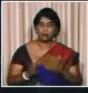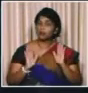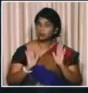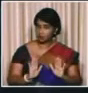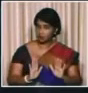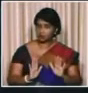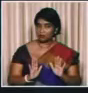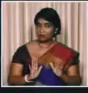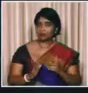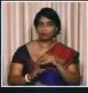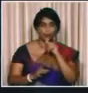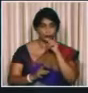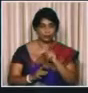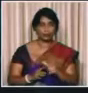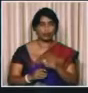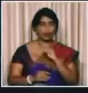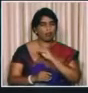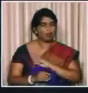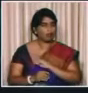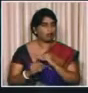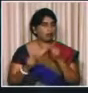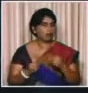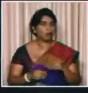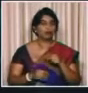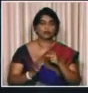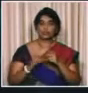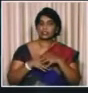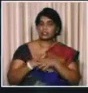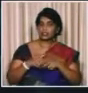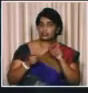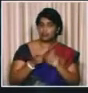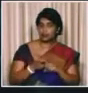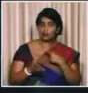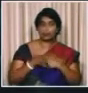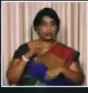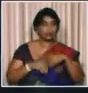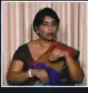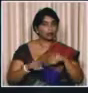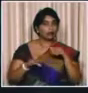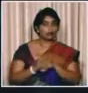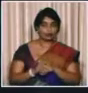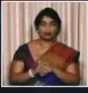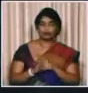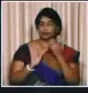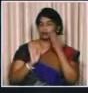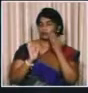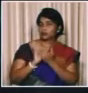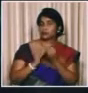නමුත් ඉතාමත් ලාබෙට මේ ජාතිවාදී තමන්ගේ දේශපාලන වේදිකාවේ තොරම්බල් කරන්න